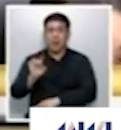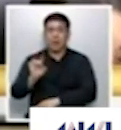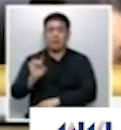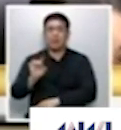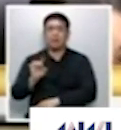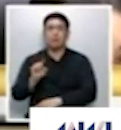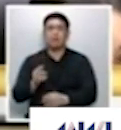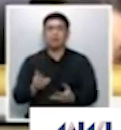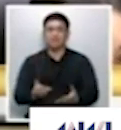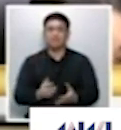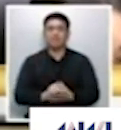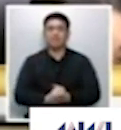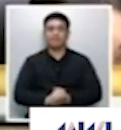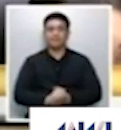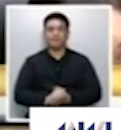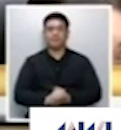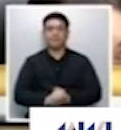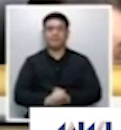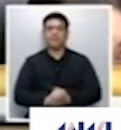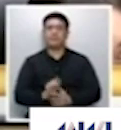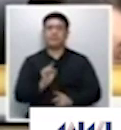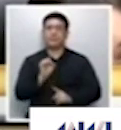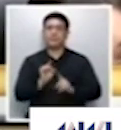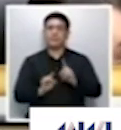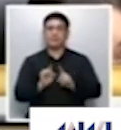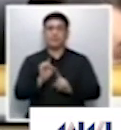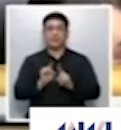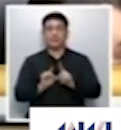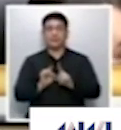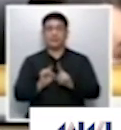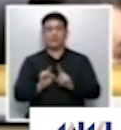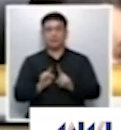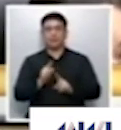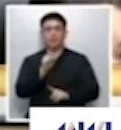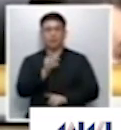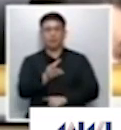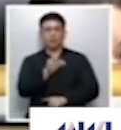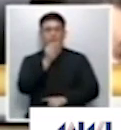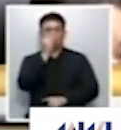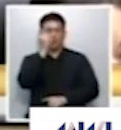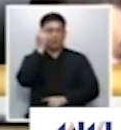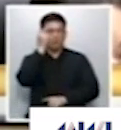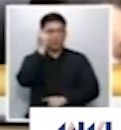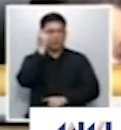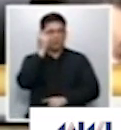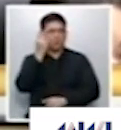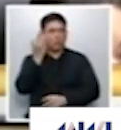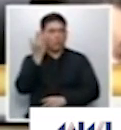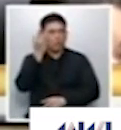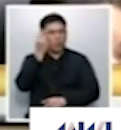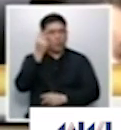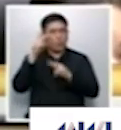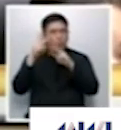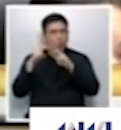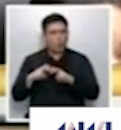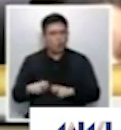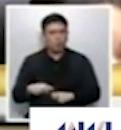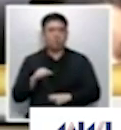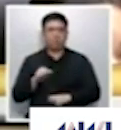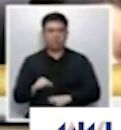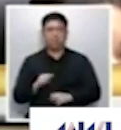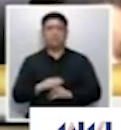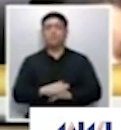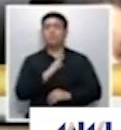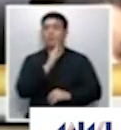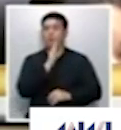8.8% นะครับก็เป็นสถิติที่จะต้องนำไปพิจารณาครับส่วนสาเหตุสำคั